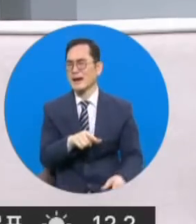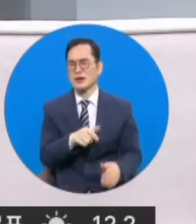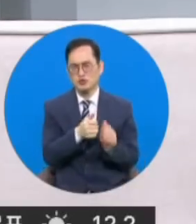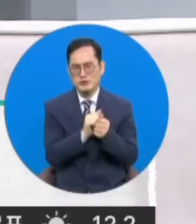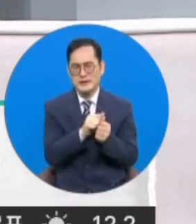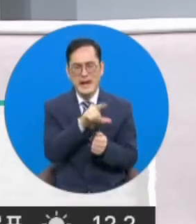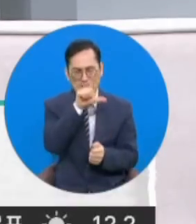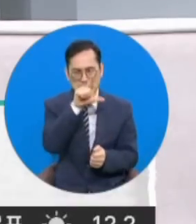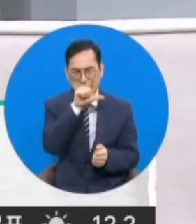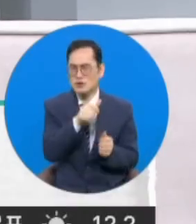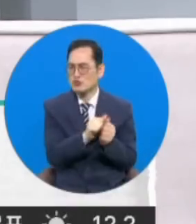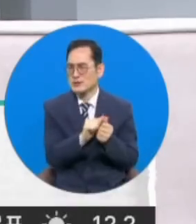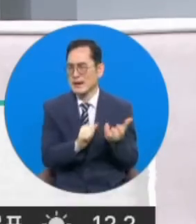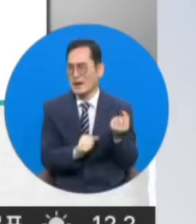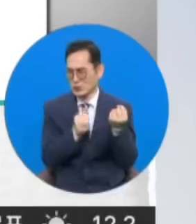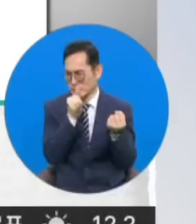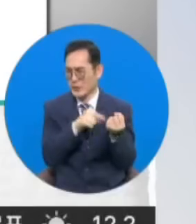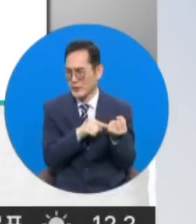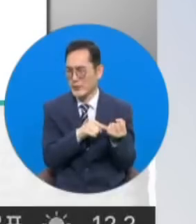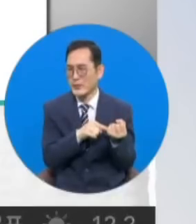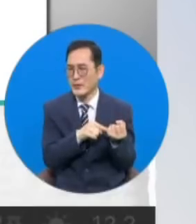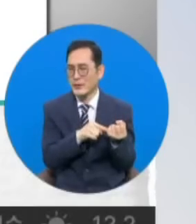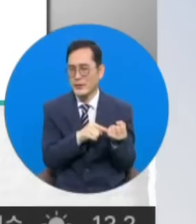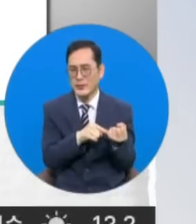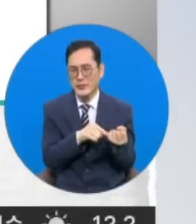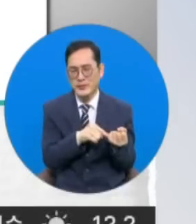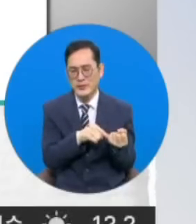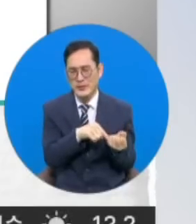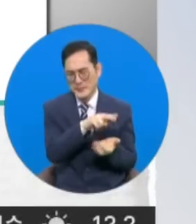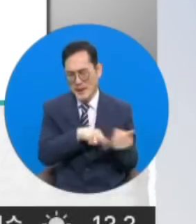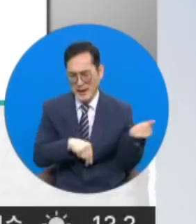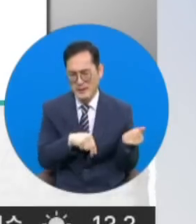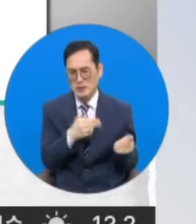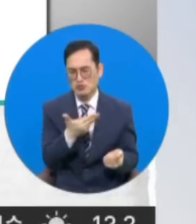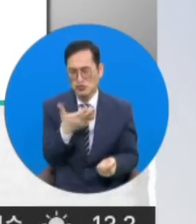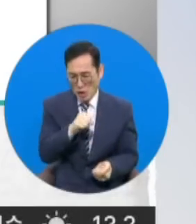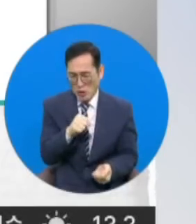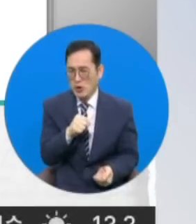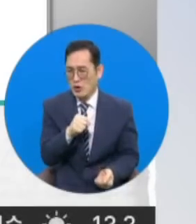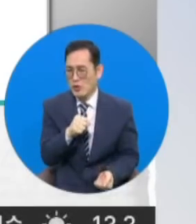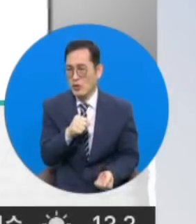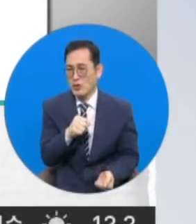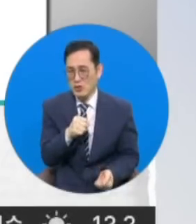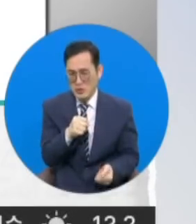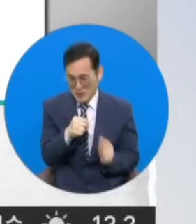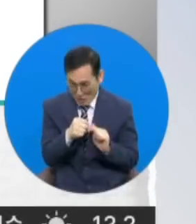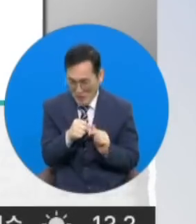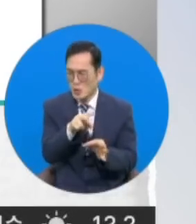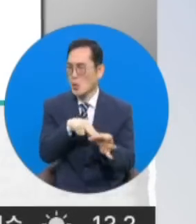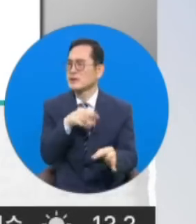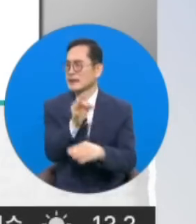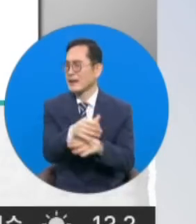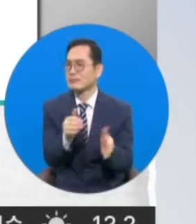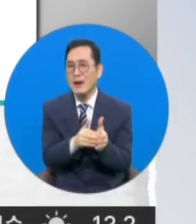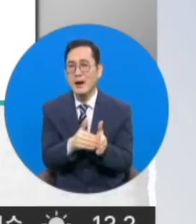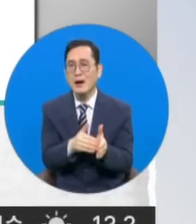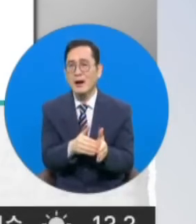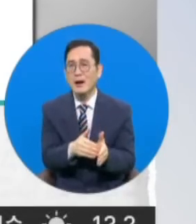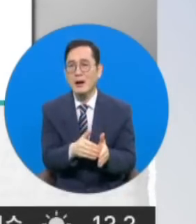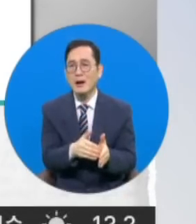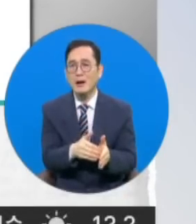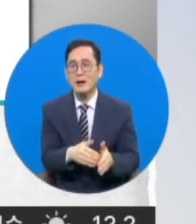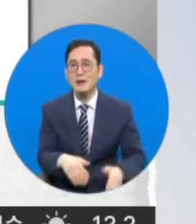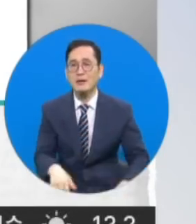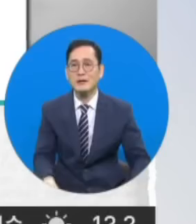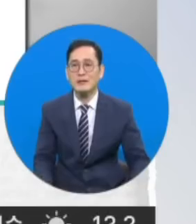자기가 가지고 있었는데 그거를 9억 얼마 어치를 전량 팔고 그걸로 코인을 산거다라고 했으면